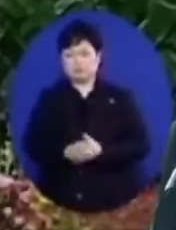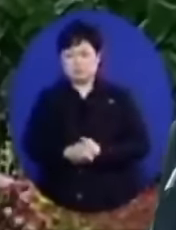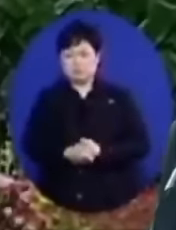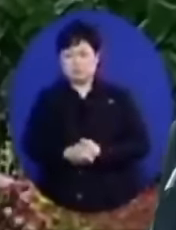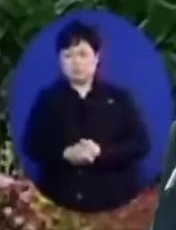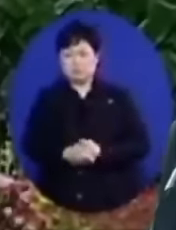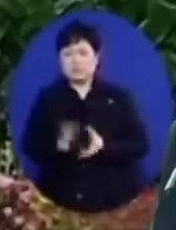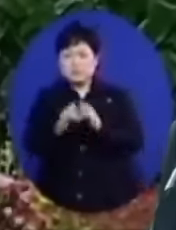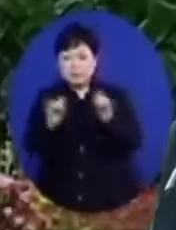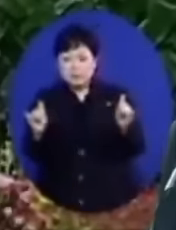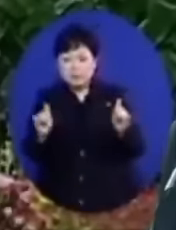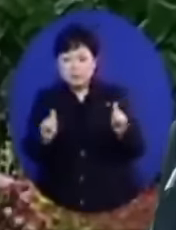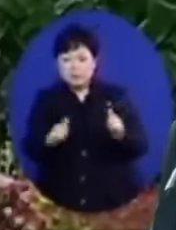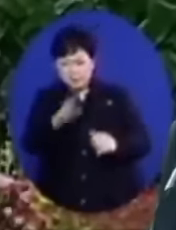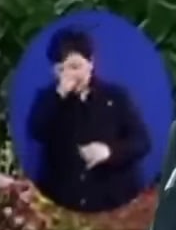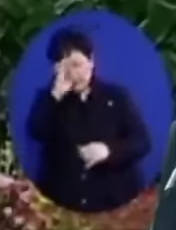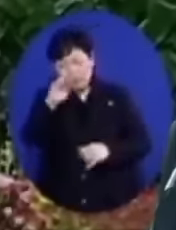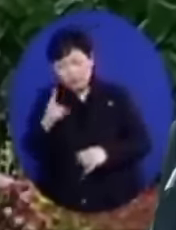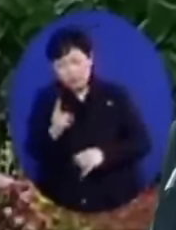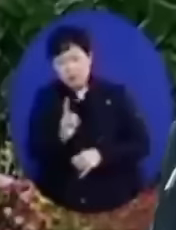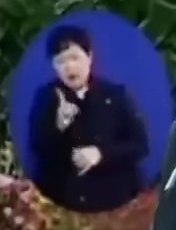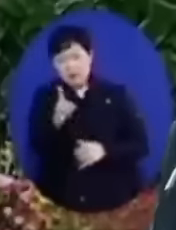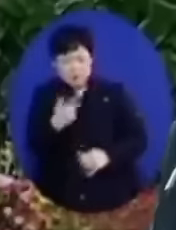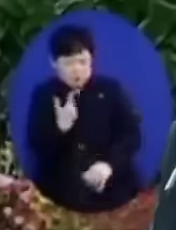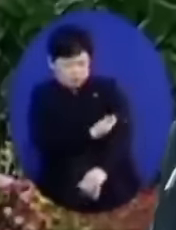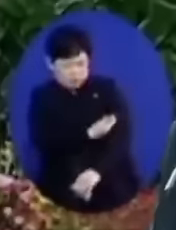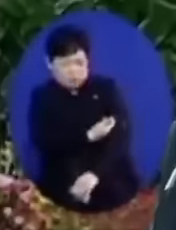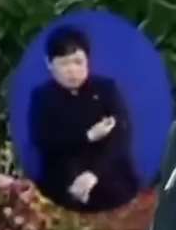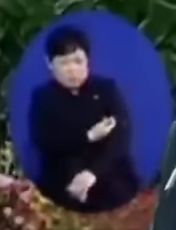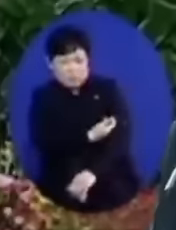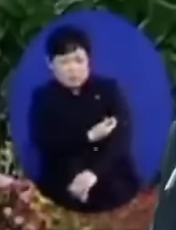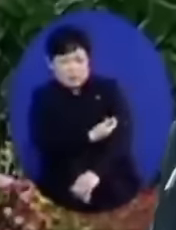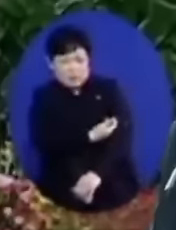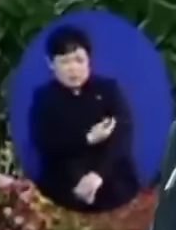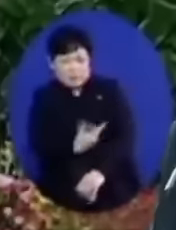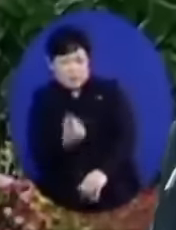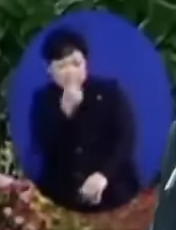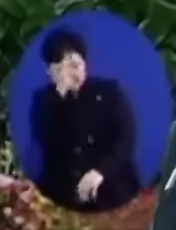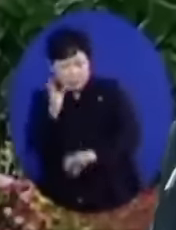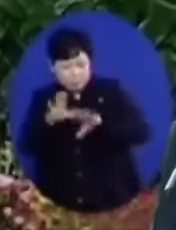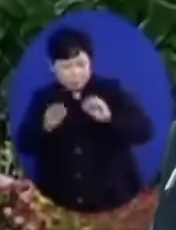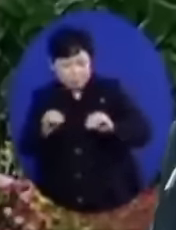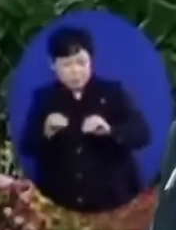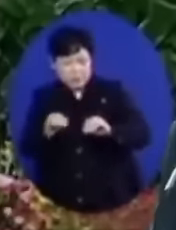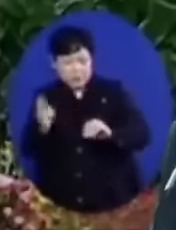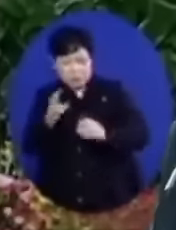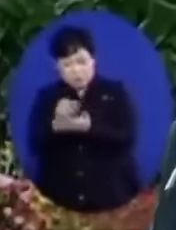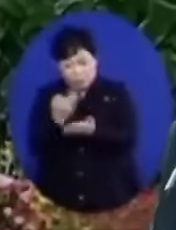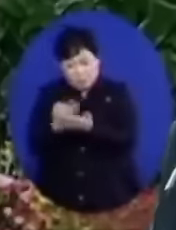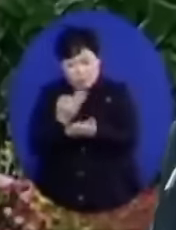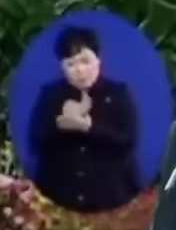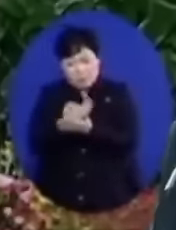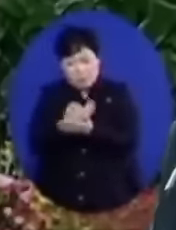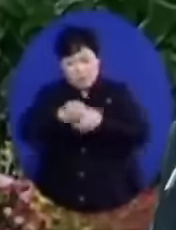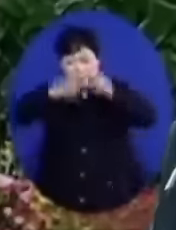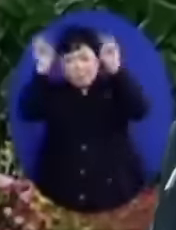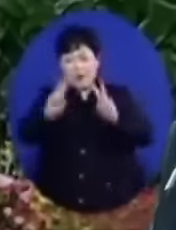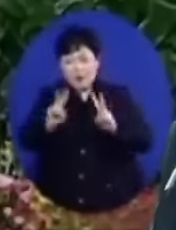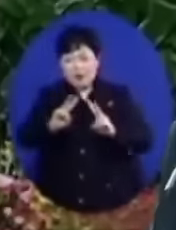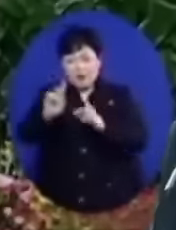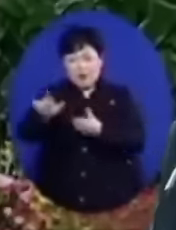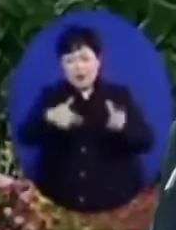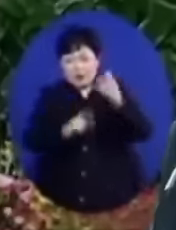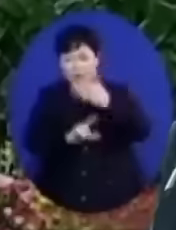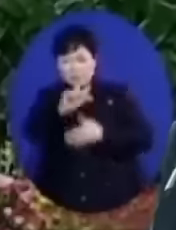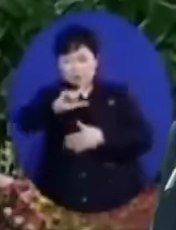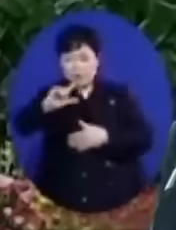심지어 사람들은 병도 한 번의 주사약으로 약으로 신속에 낫기를 바라고 돈벌이도 일확천금하여 하루아침에 부자가